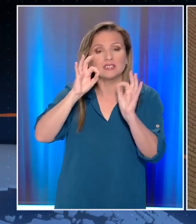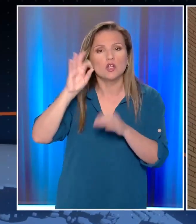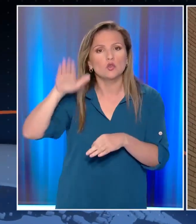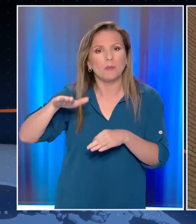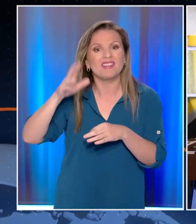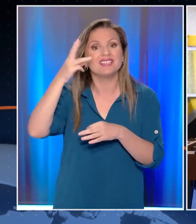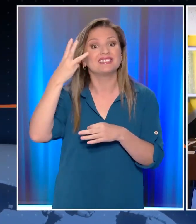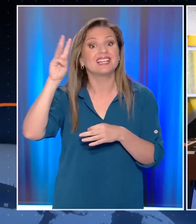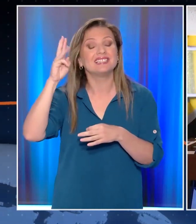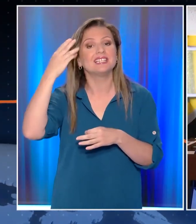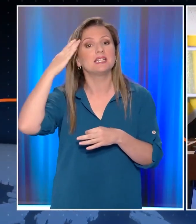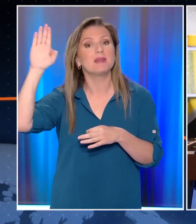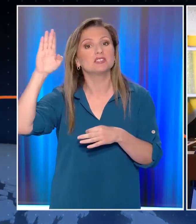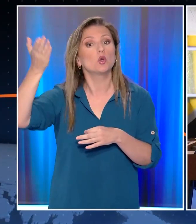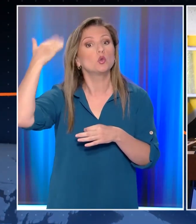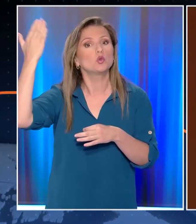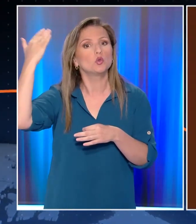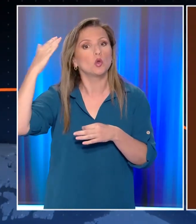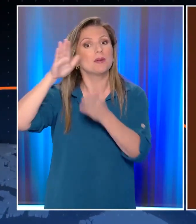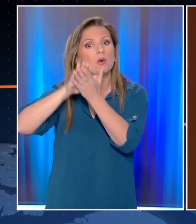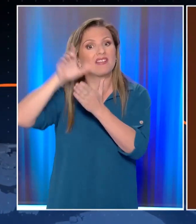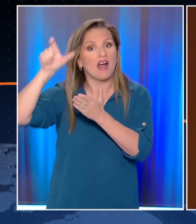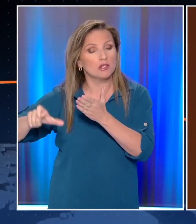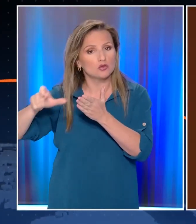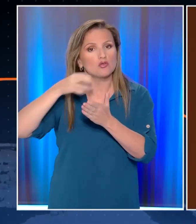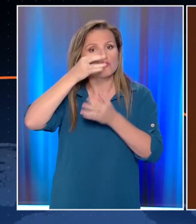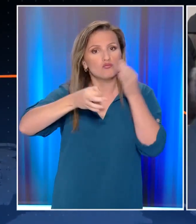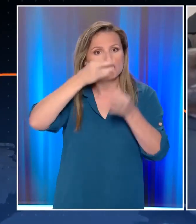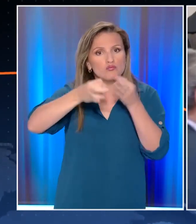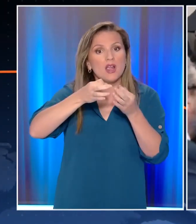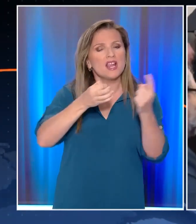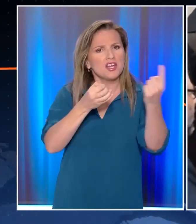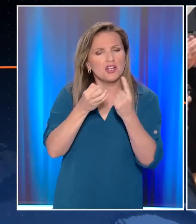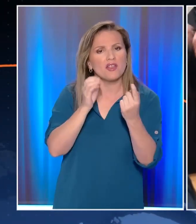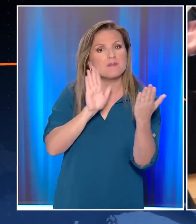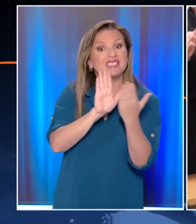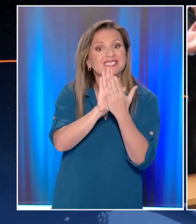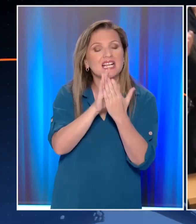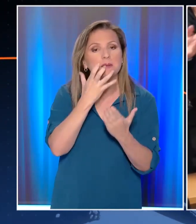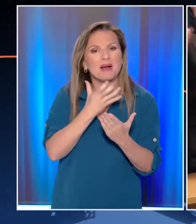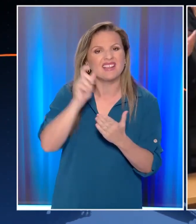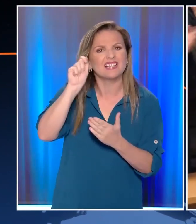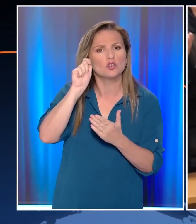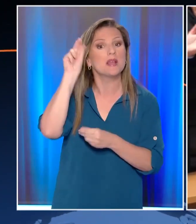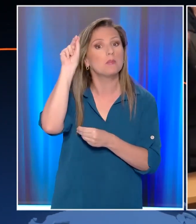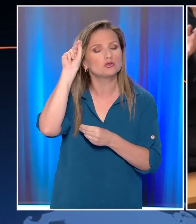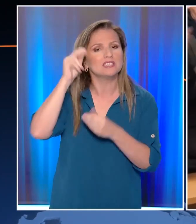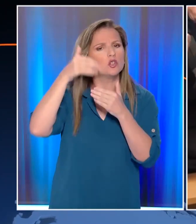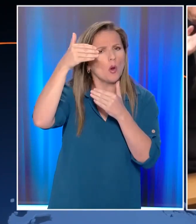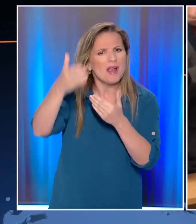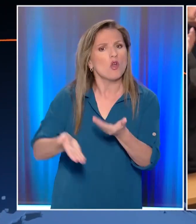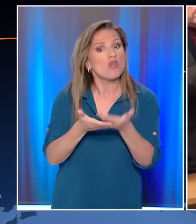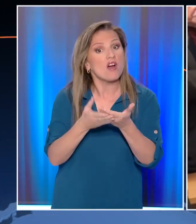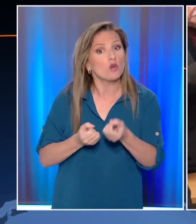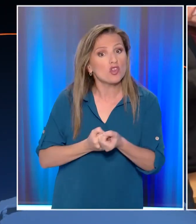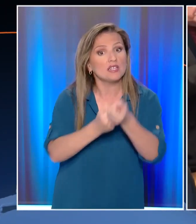πήγαινε στην τρίτη γυμνάσιου. Τότε, σύμφωνα με την κατάθεση του 19χρονου, άρχισε να τον προσεγγίζει ο πατέρας Αντώνιος με υποσχέσεις ότι θα τον βοηθήσει να φτιάξει το